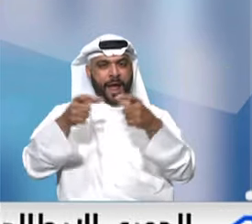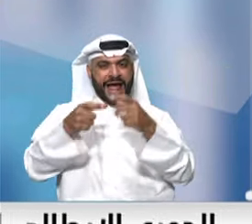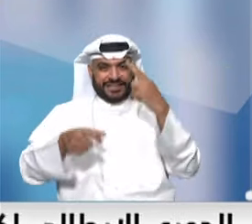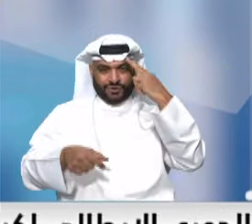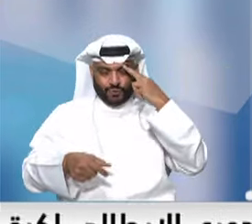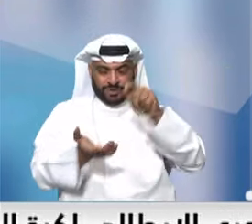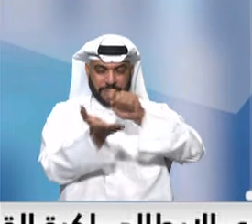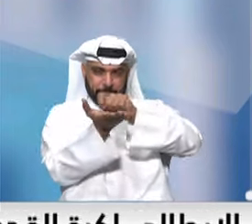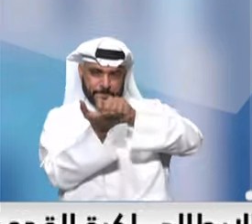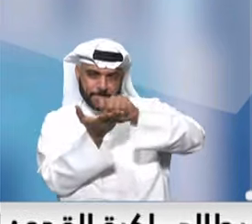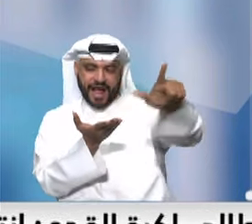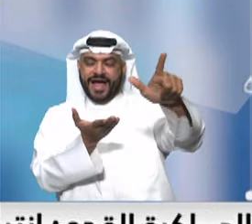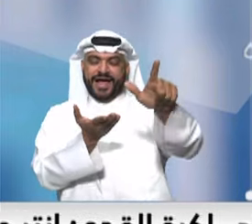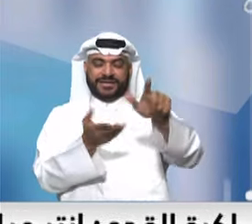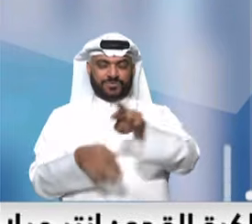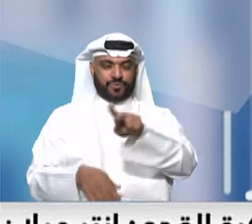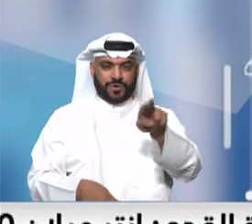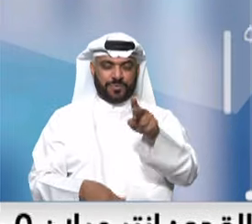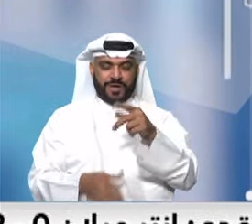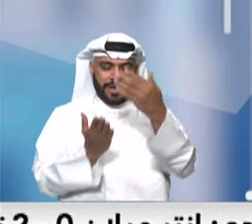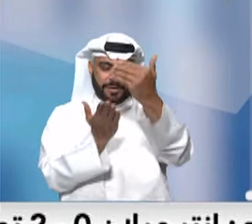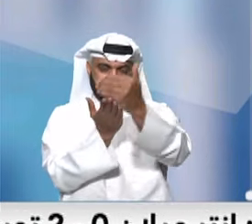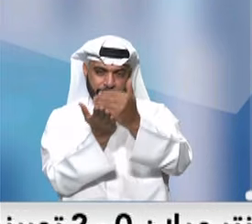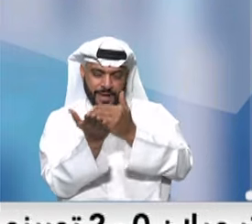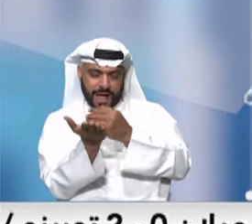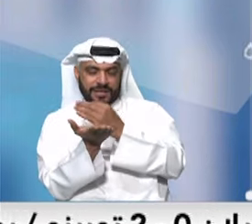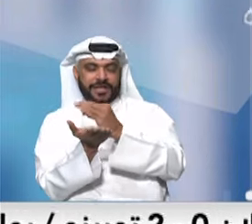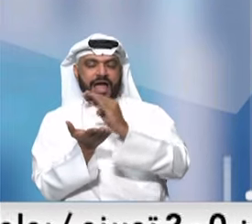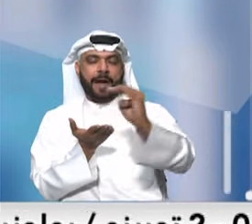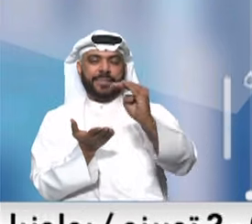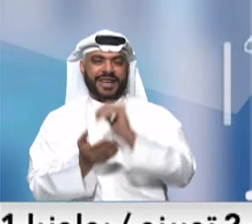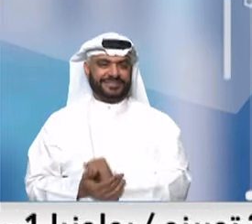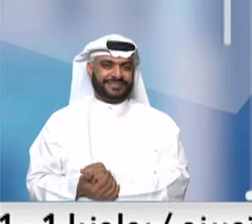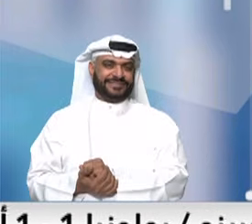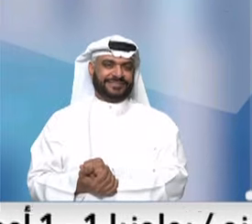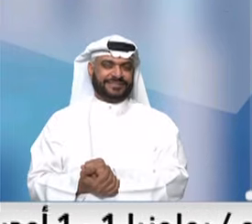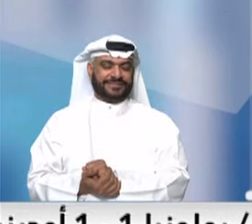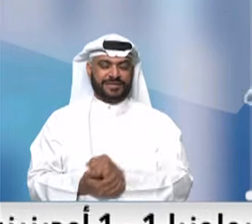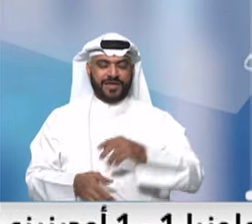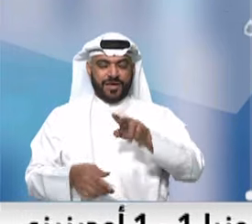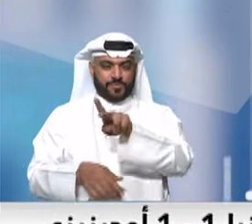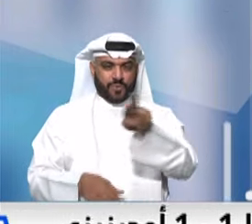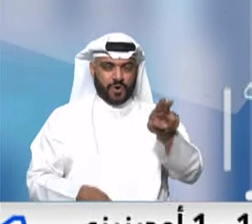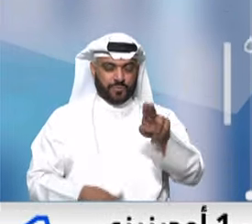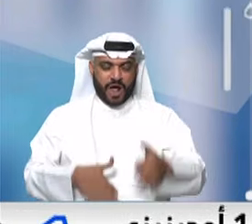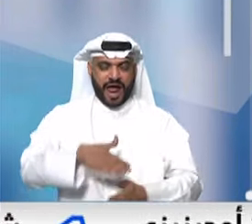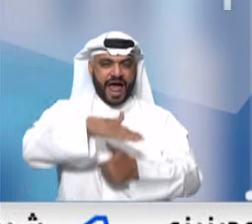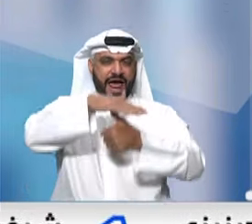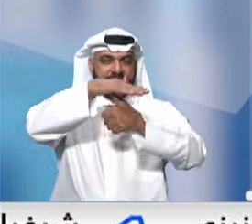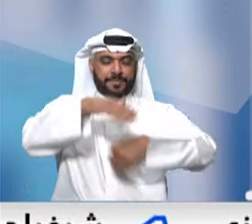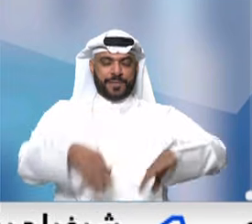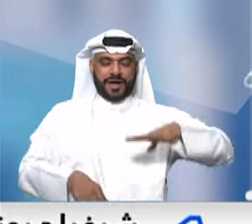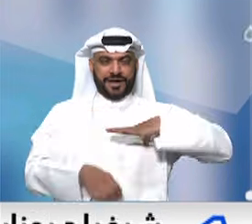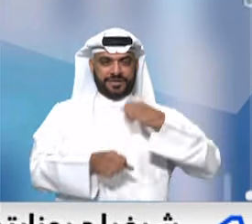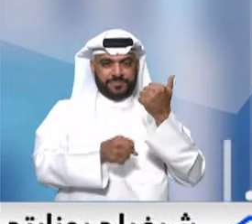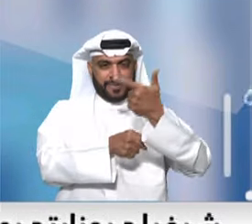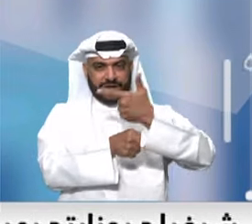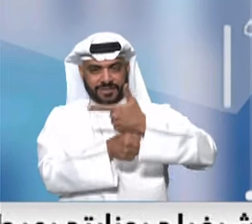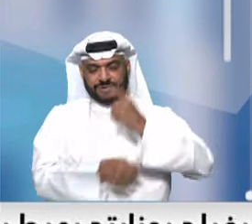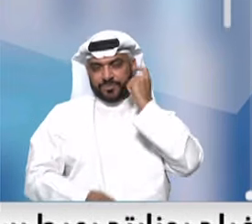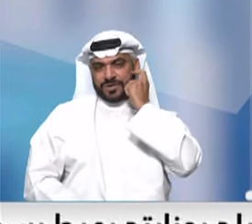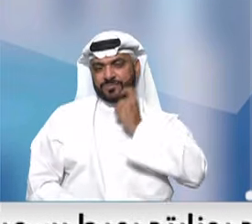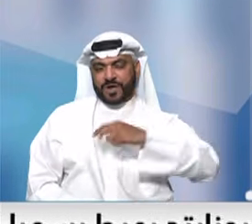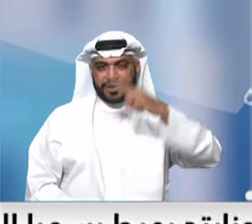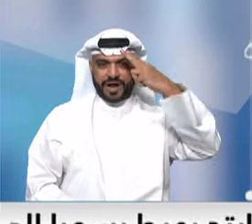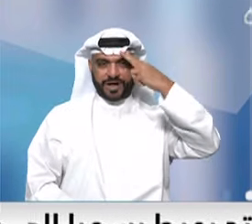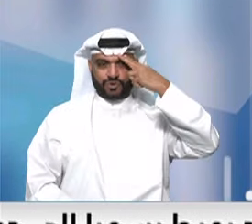العربية السعودية الشقيقة. هذا نصها: صاحب السمو الملكي الأخ العزيز الأمير محمد بن سلمان بن